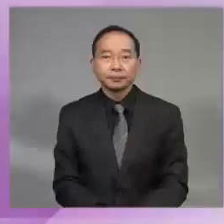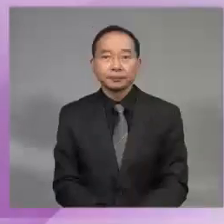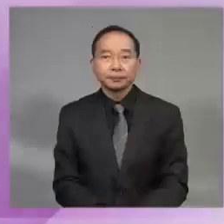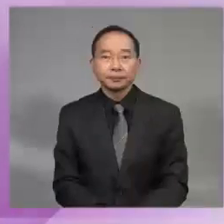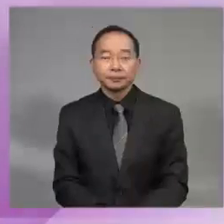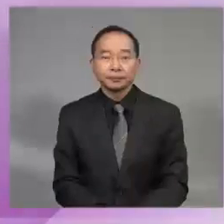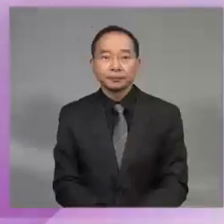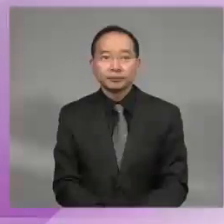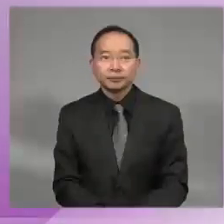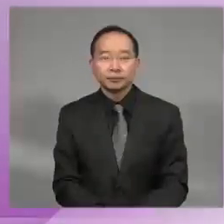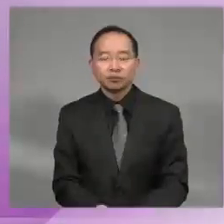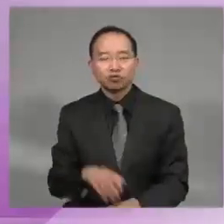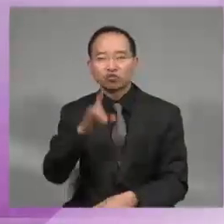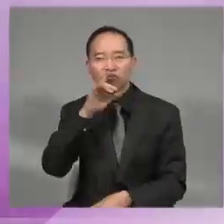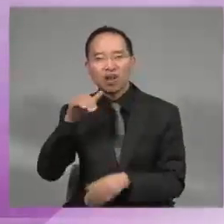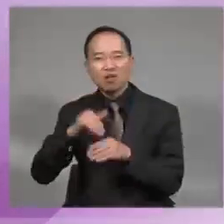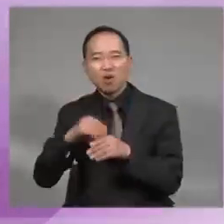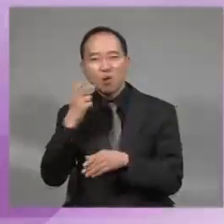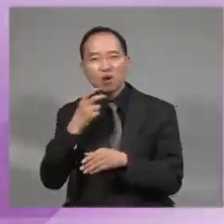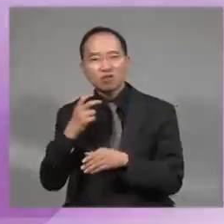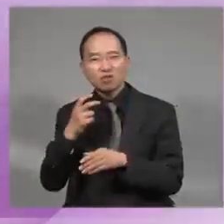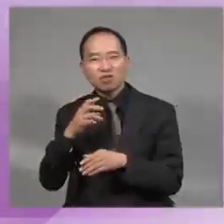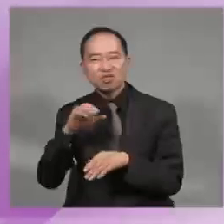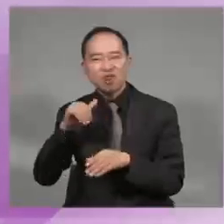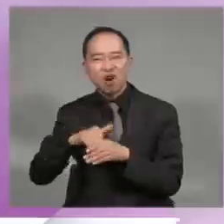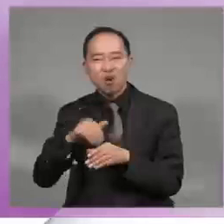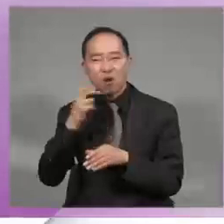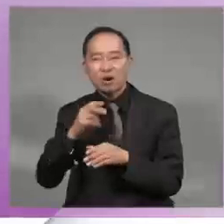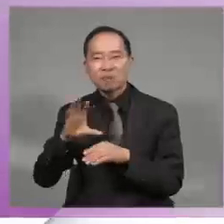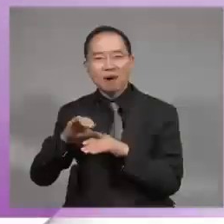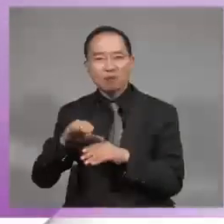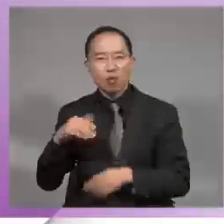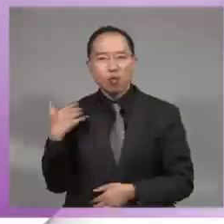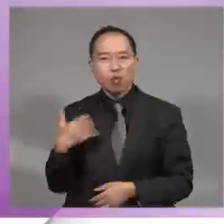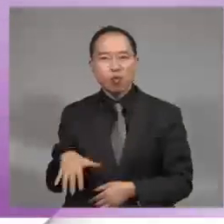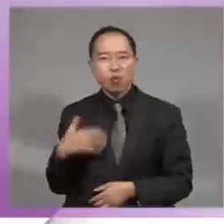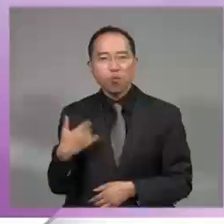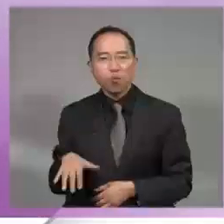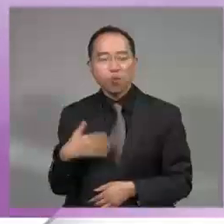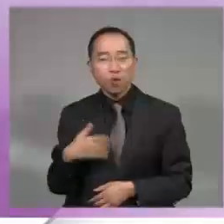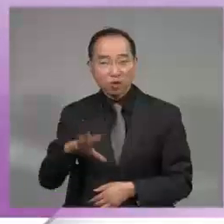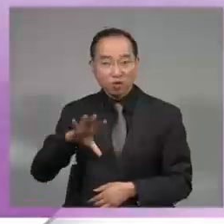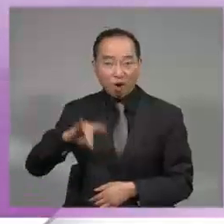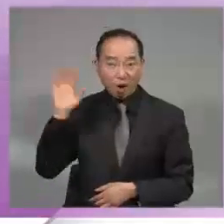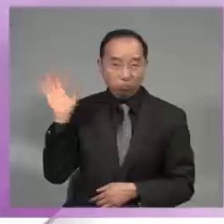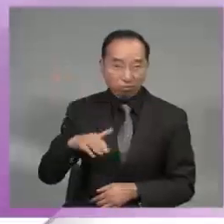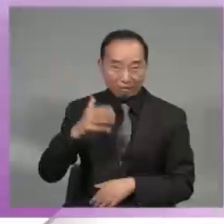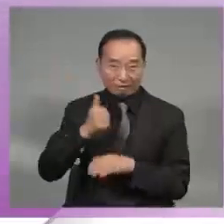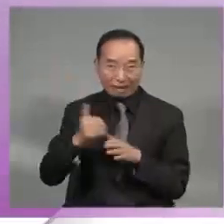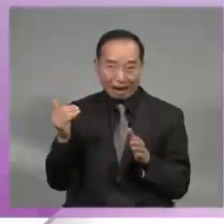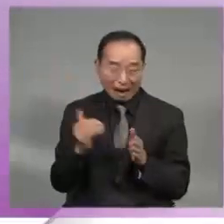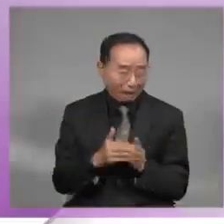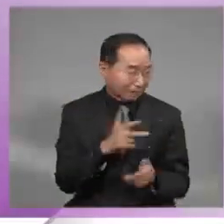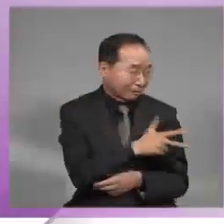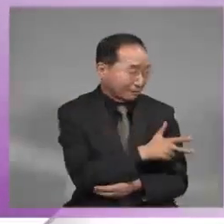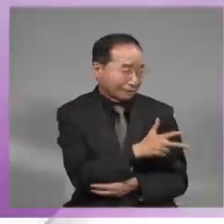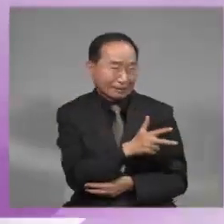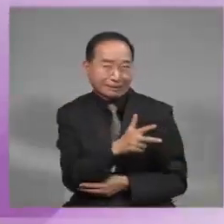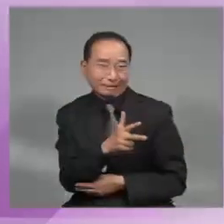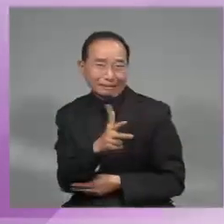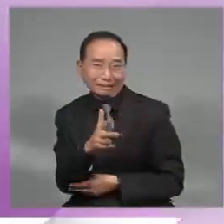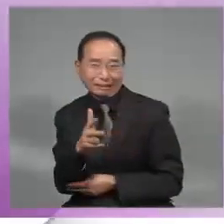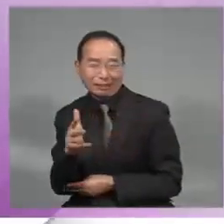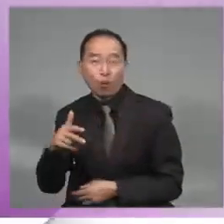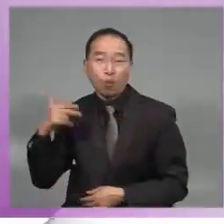네. 아니 정말 중앙선관위뿐만이 아니라 선거관리 방송이 대단하네요. 이 처음부터 끝까지를 다 보여줍니다. 네. 순서대로